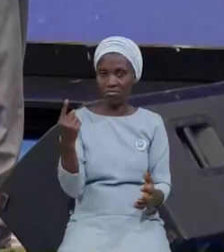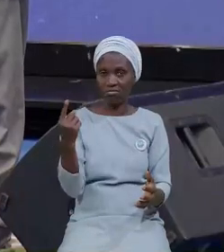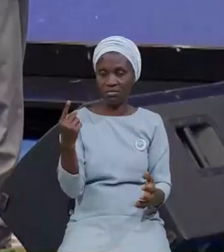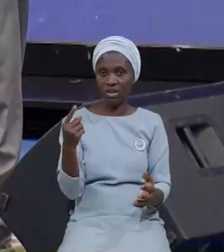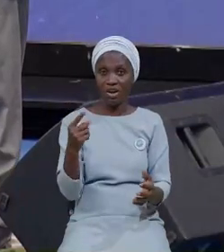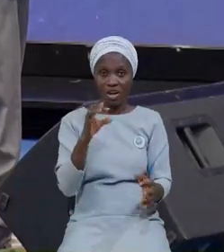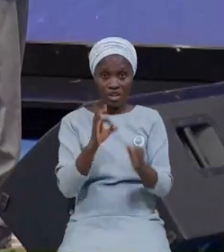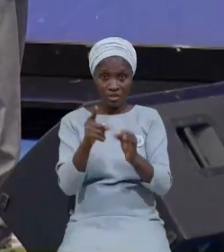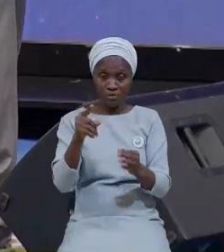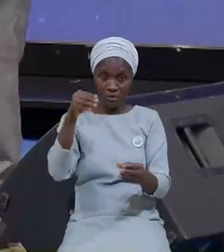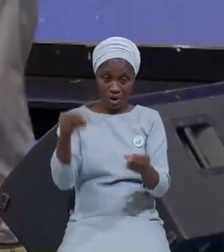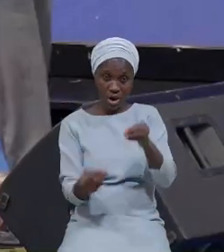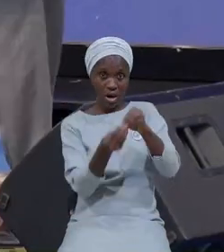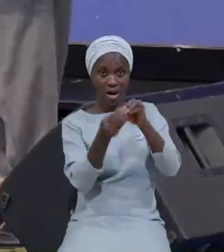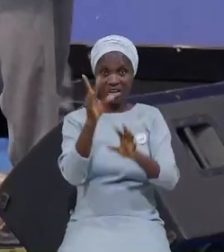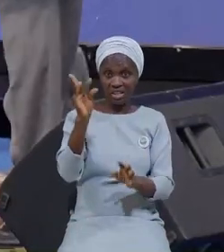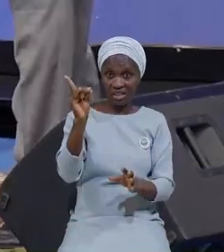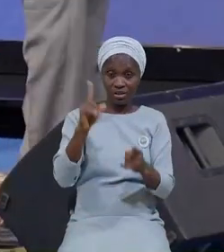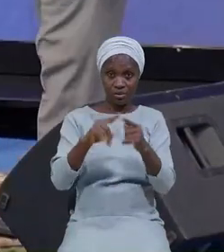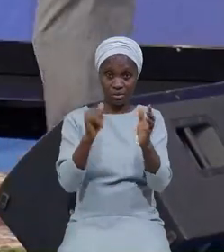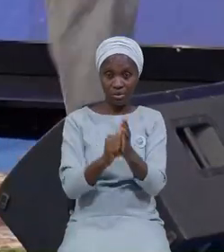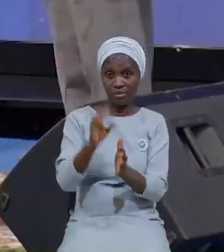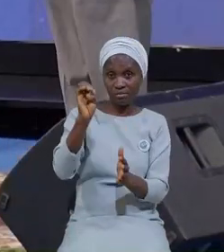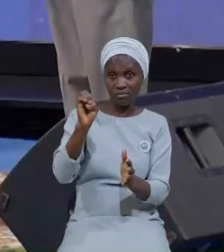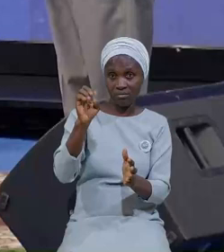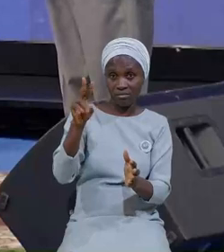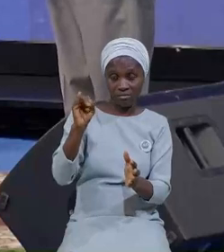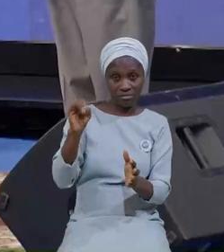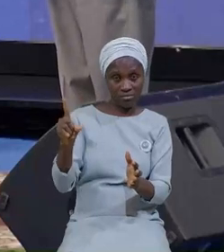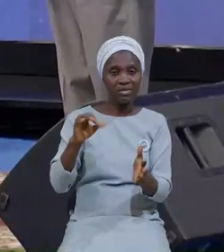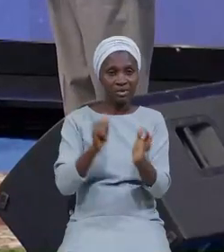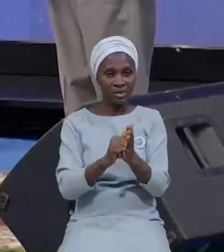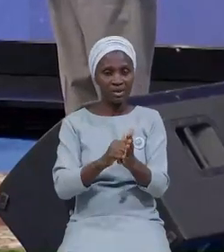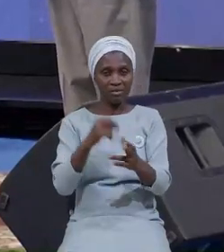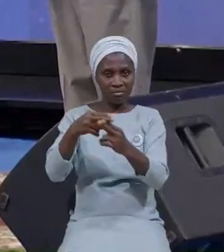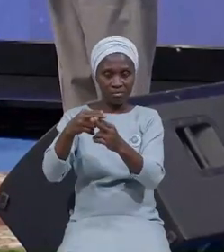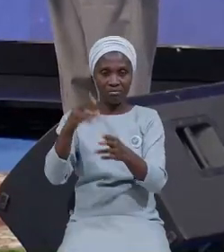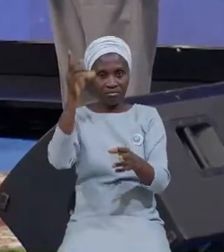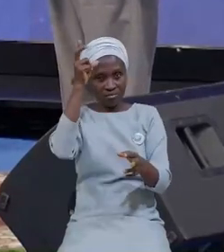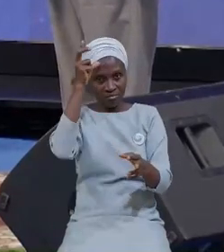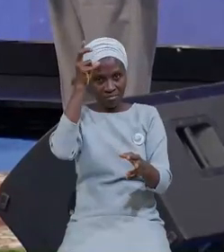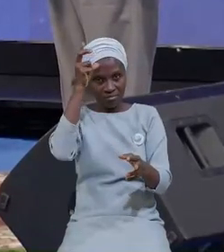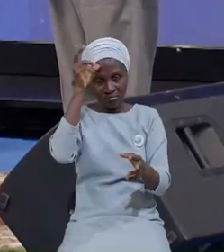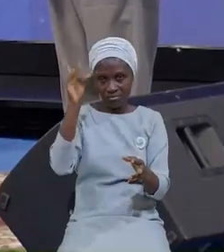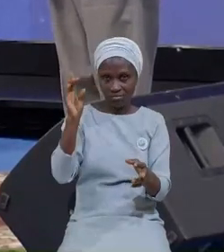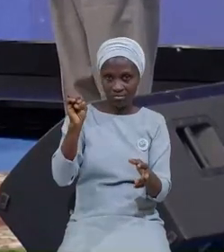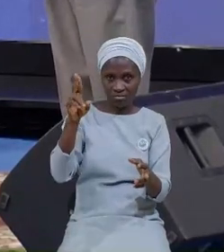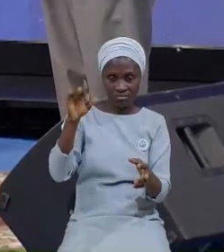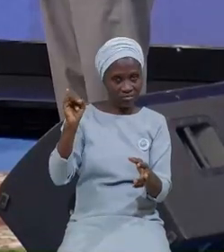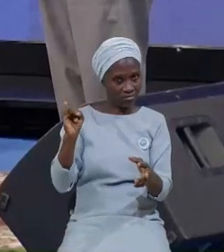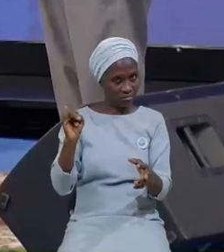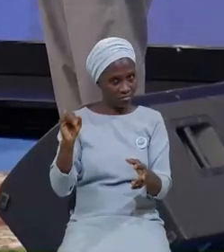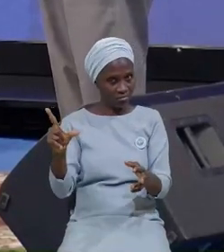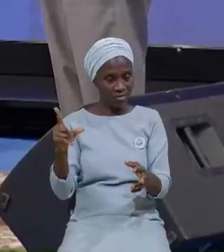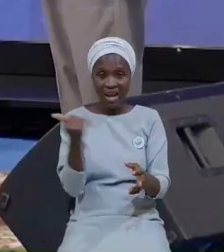Satan en anglais quand vous ajoutez d ça fait diable tout ce qui vient du diable des